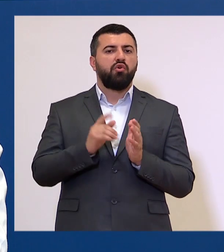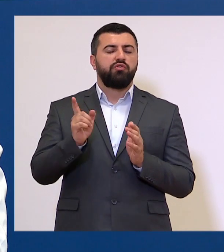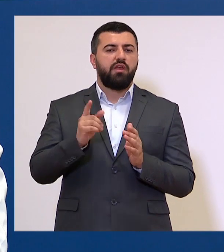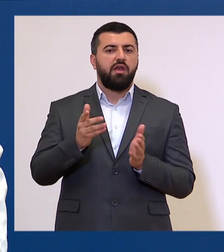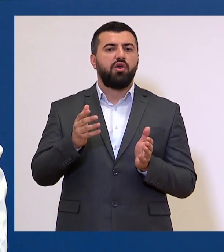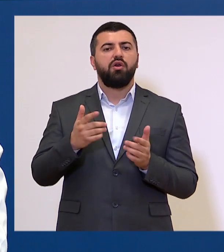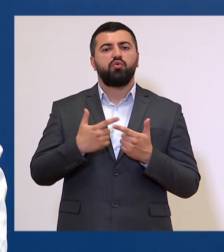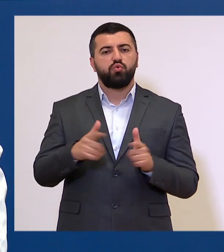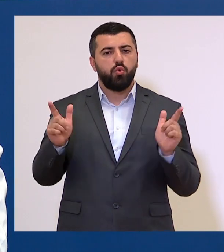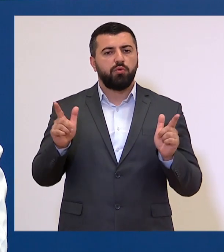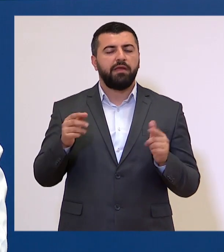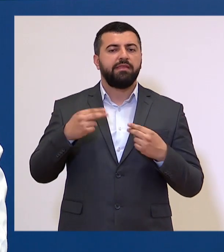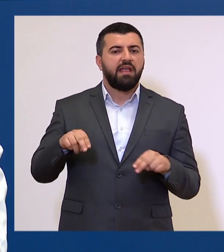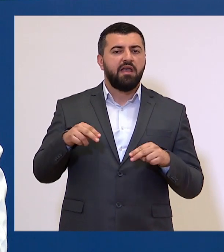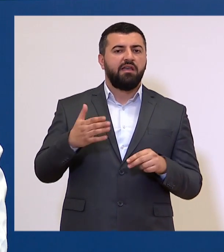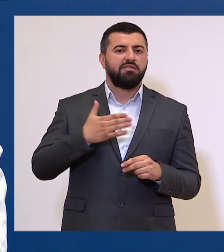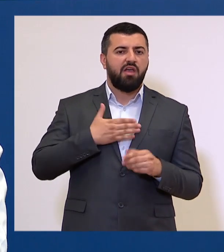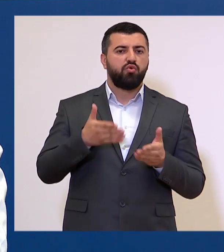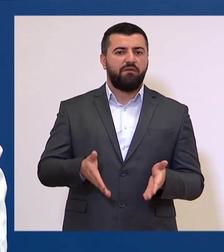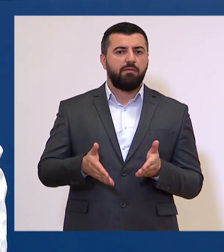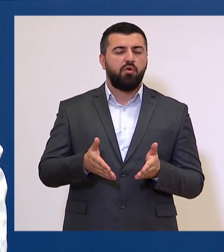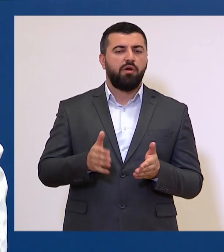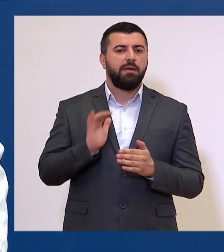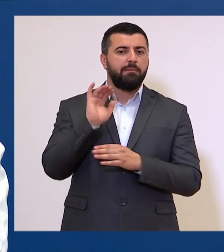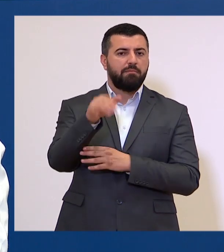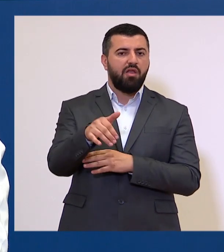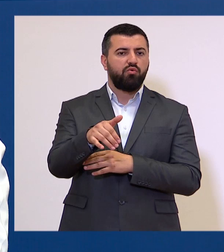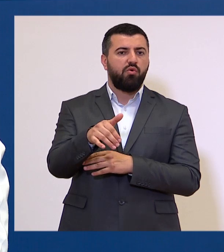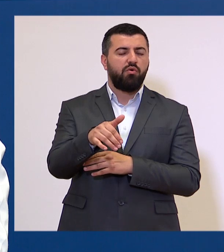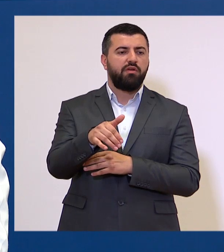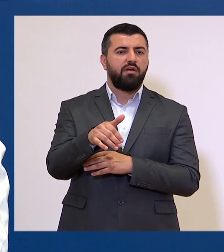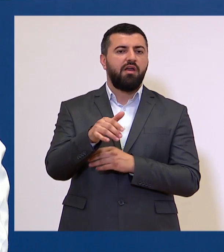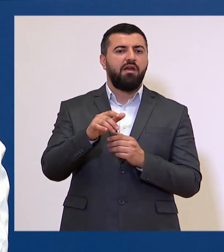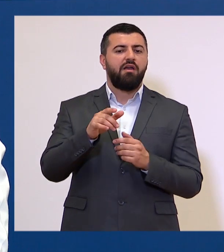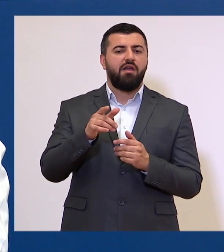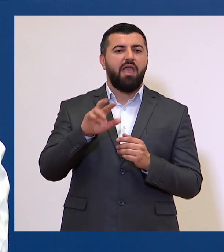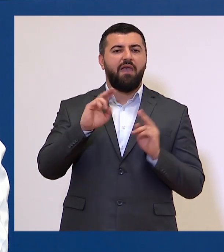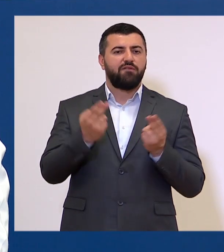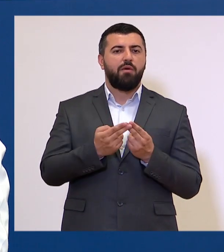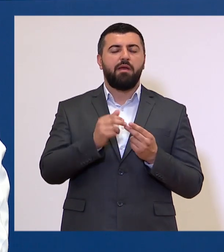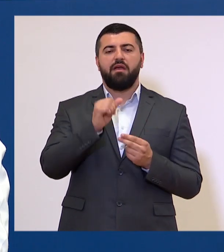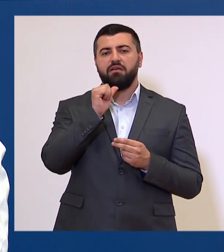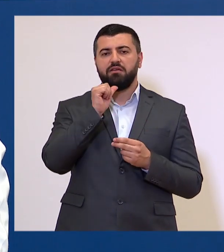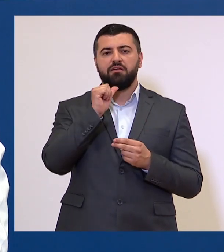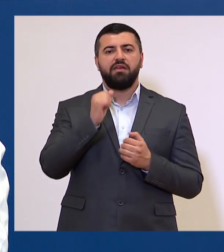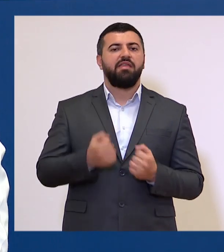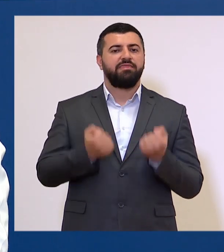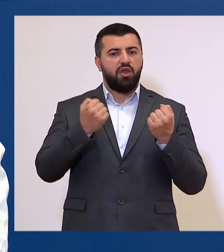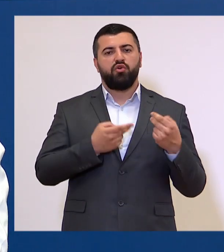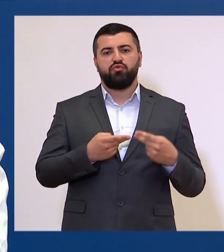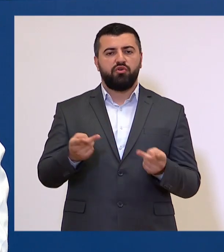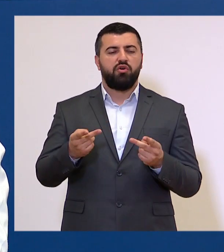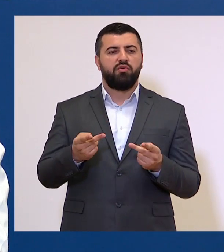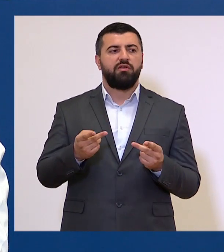nisu dostupni. Strah me da će za nas ovamo preko Atlantika biti i teže